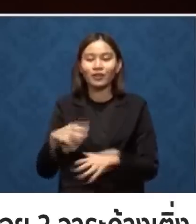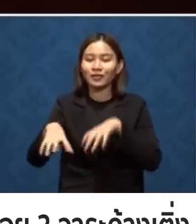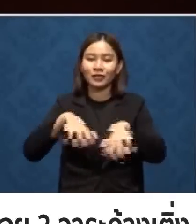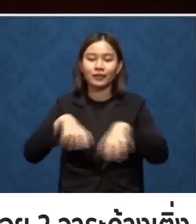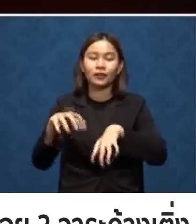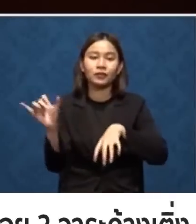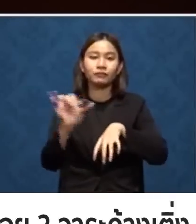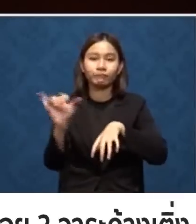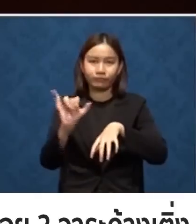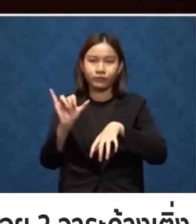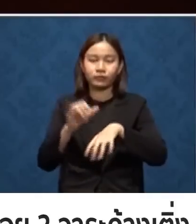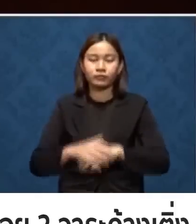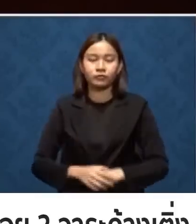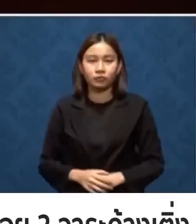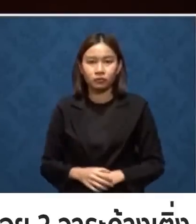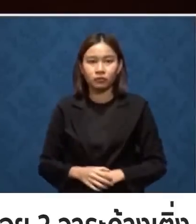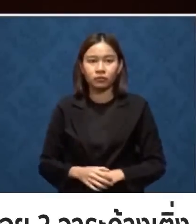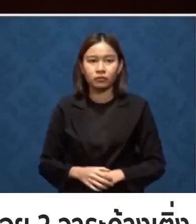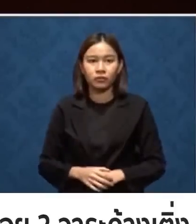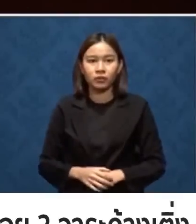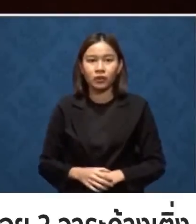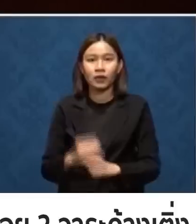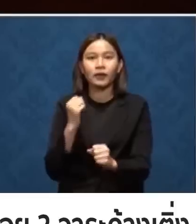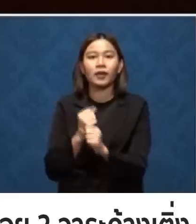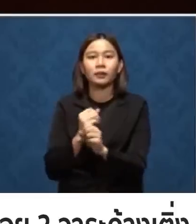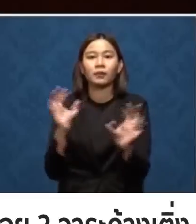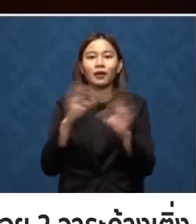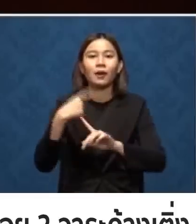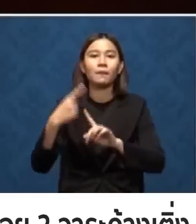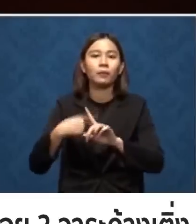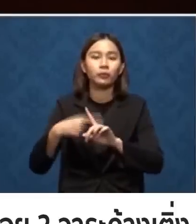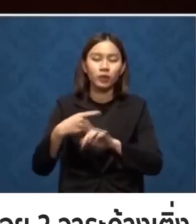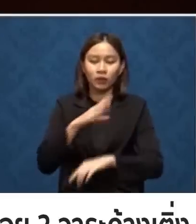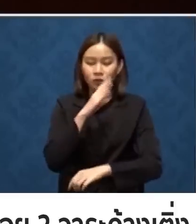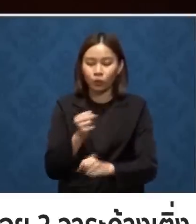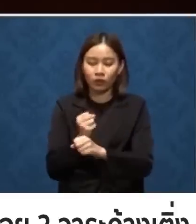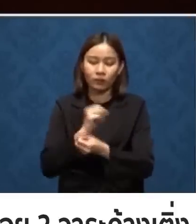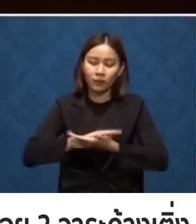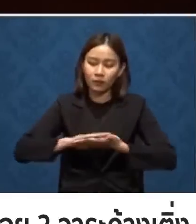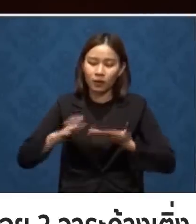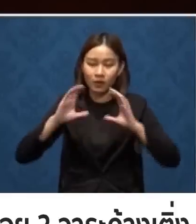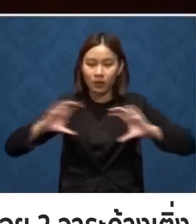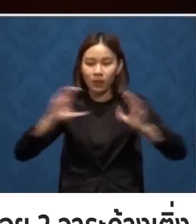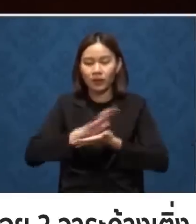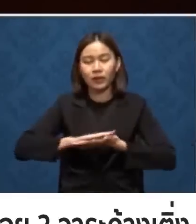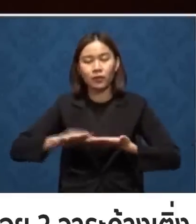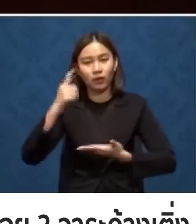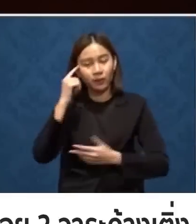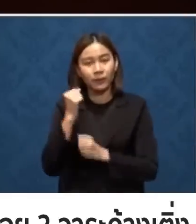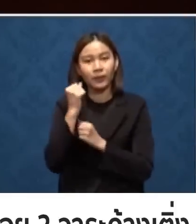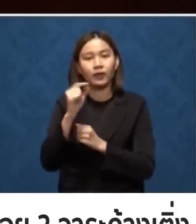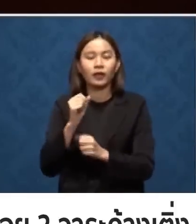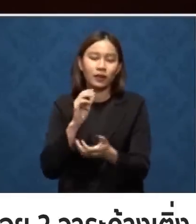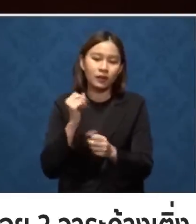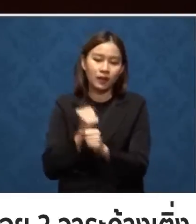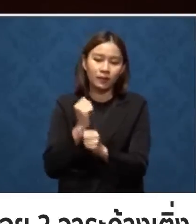วก็วาระมันก็ยังค้างตึงอยู่2วาระ เหมือนเดิม อาจารย์วันนอก็ไม่ได้เอาออก ค่ะ เรื่องของการ